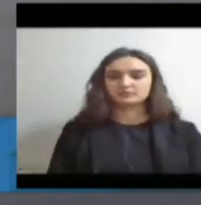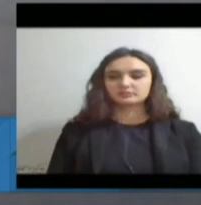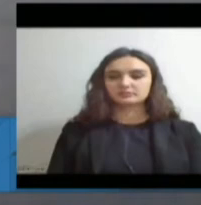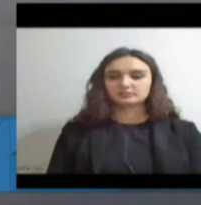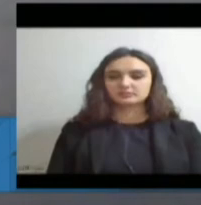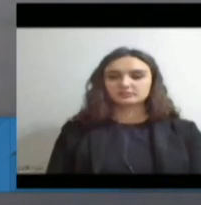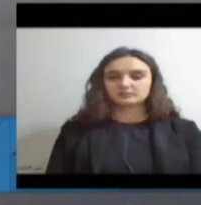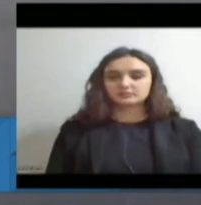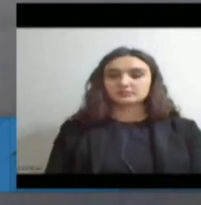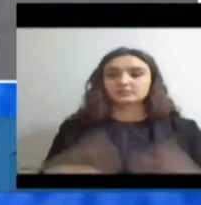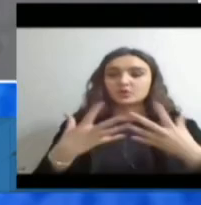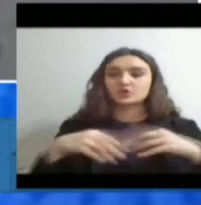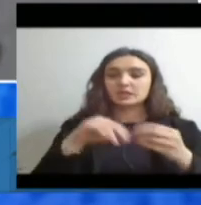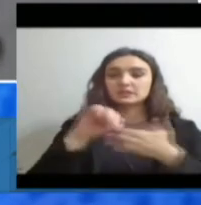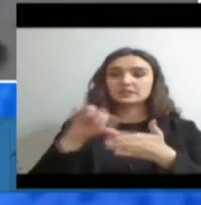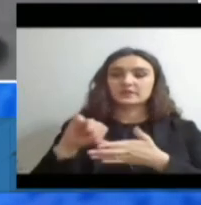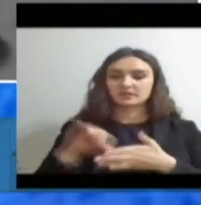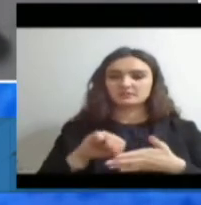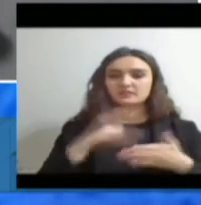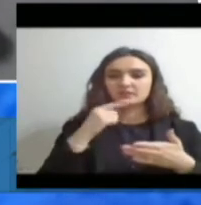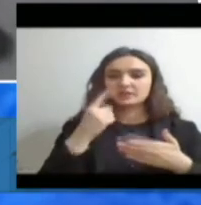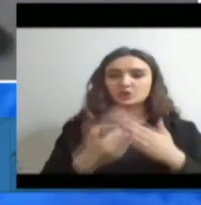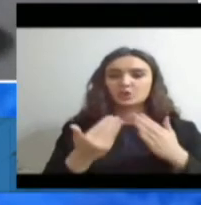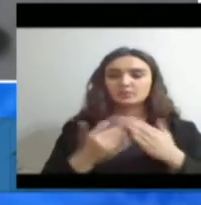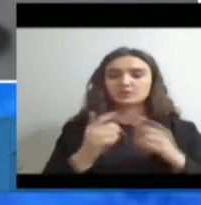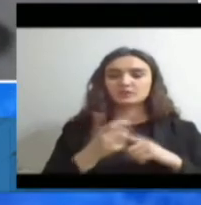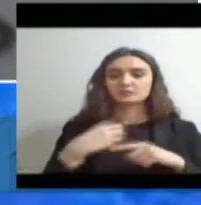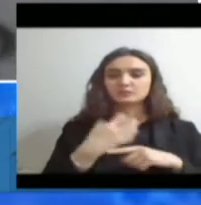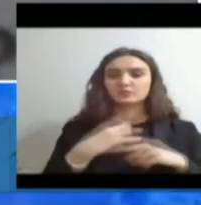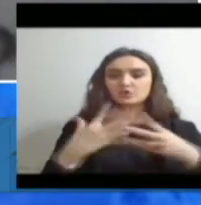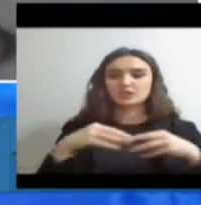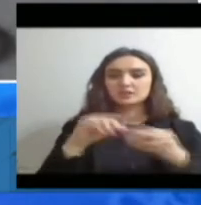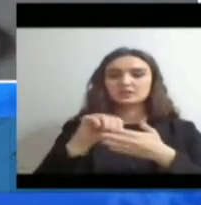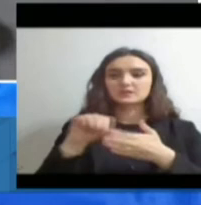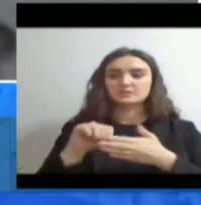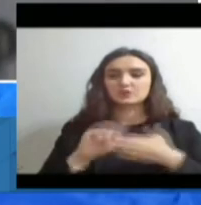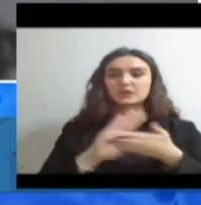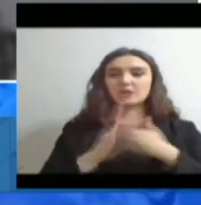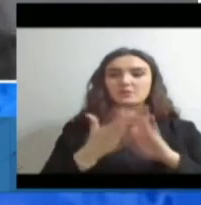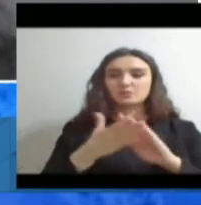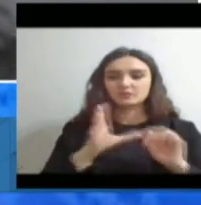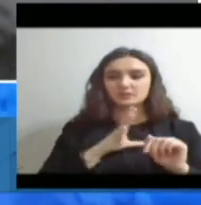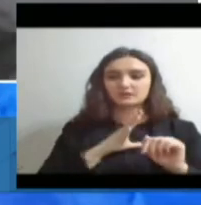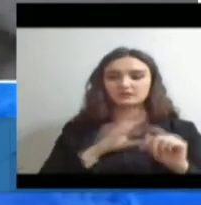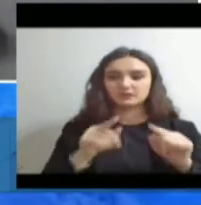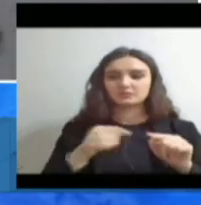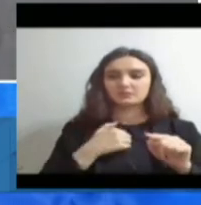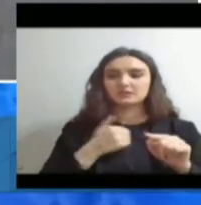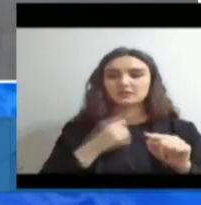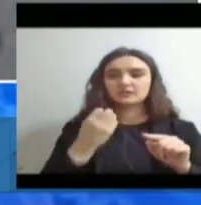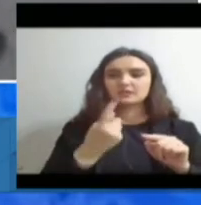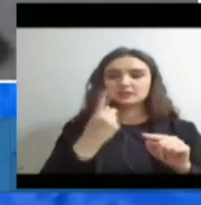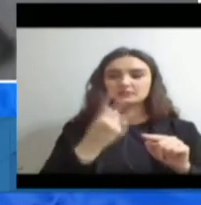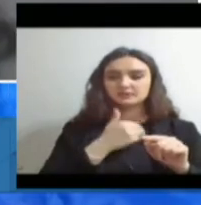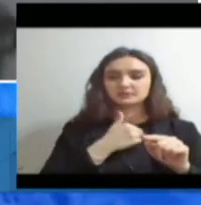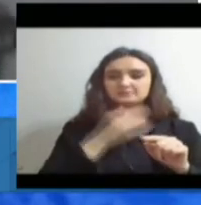ოჯახის წევრებზე ვთქვით ერთი რეკომენდაცია, რომ ძალიან მნიშვნელოვანია ოჯახის წევრები შეთანხმებულები იყვნენ. რუტინაზე მინდა კიდევ ერთი